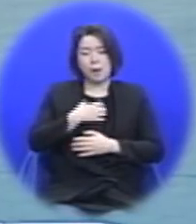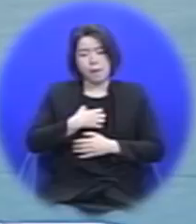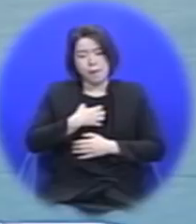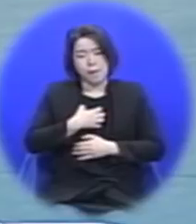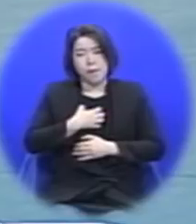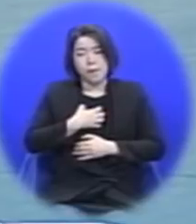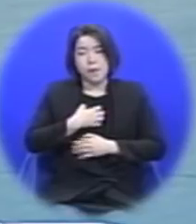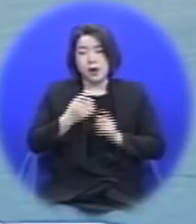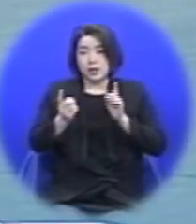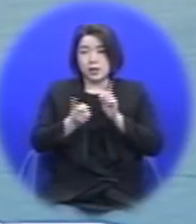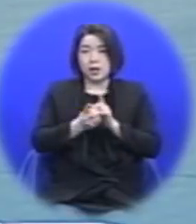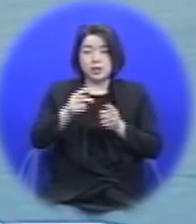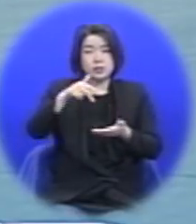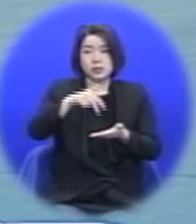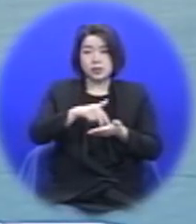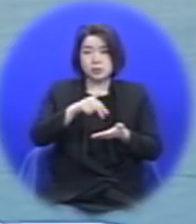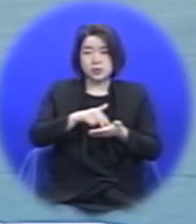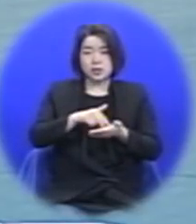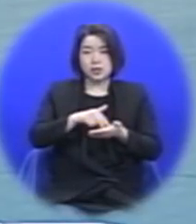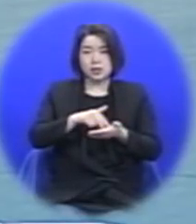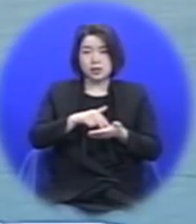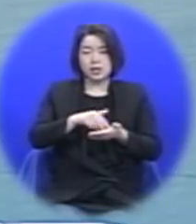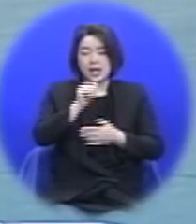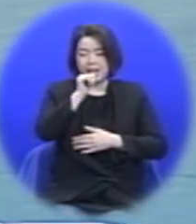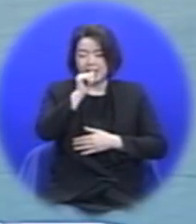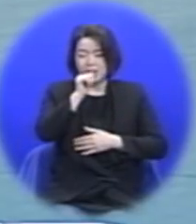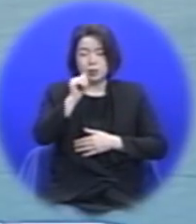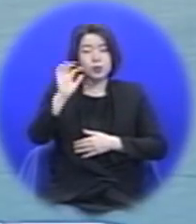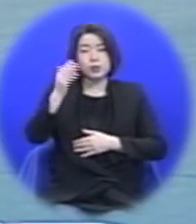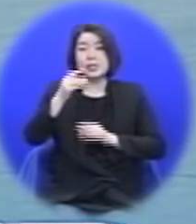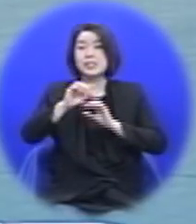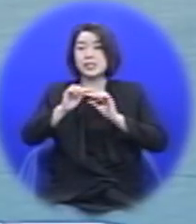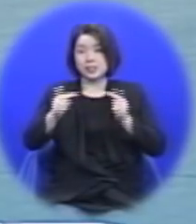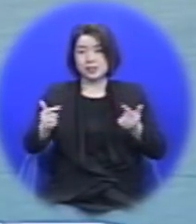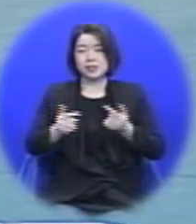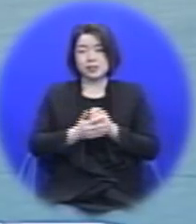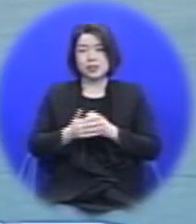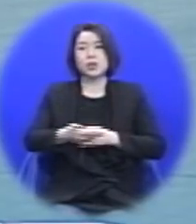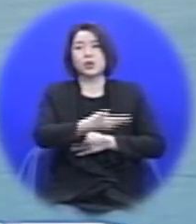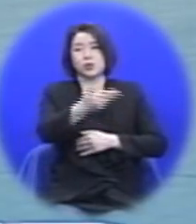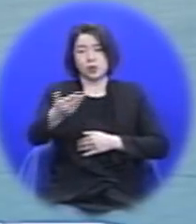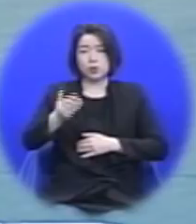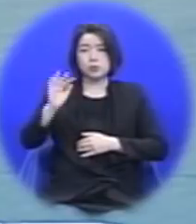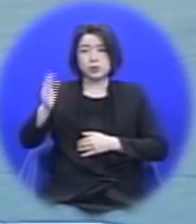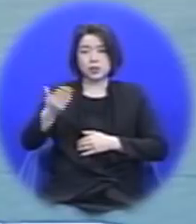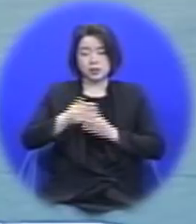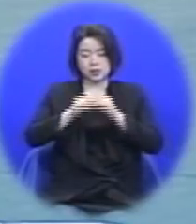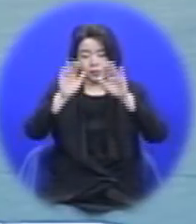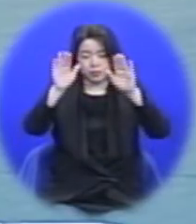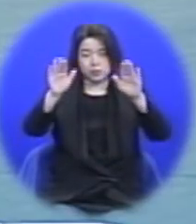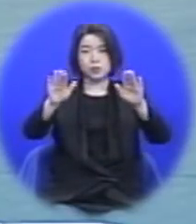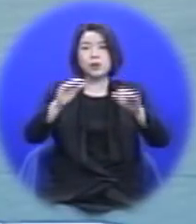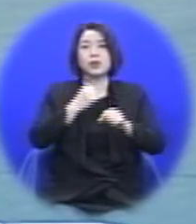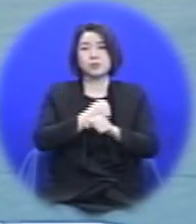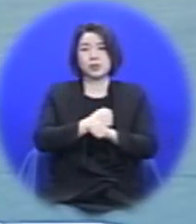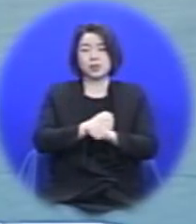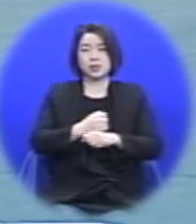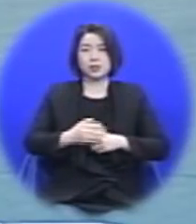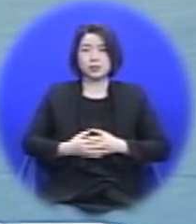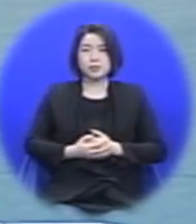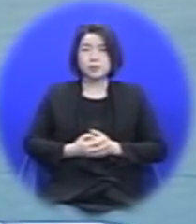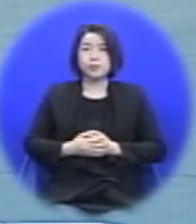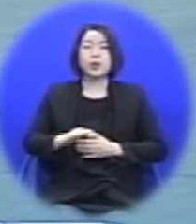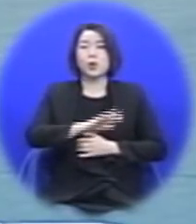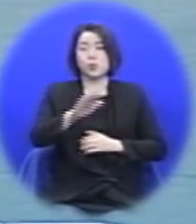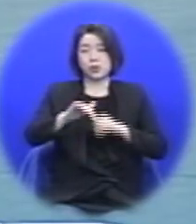고통당하는 그런 처지에 있는 사람 결코 되지 않는 여러분 되시기를 축원합니다.